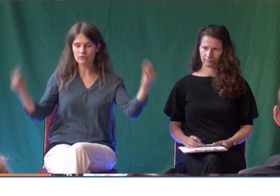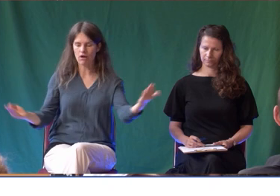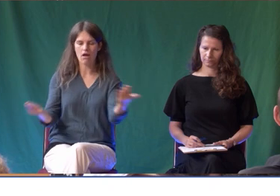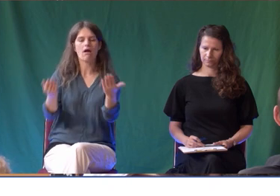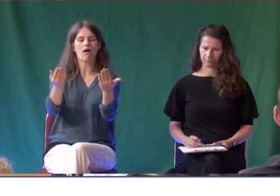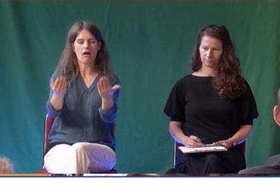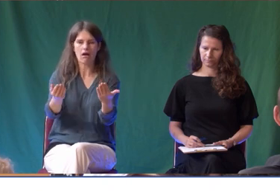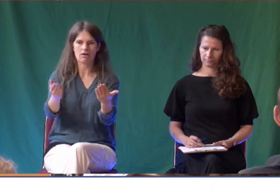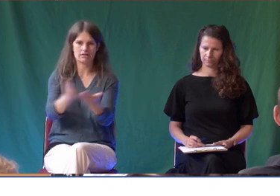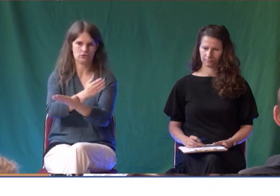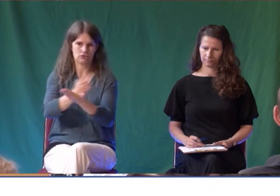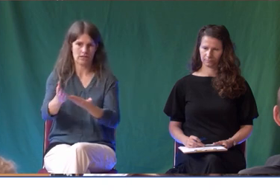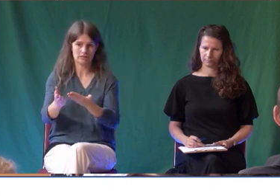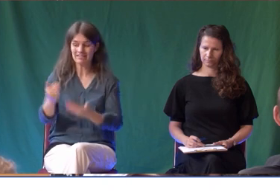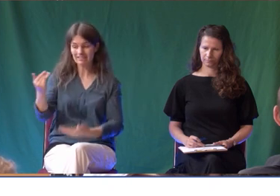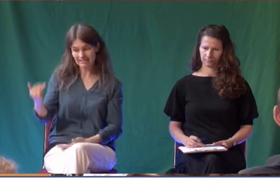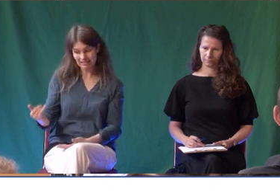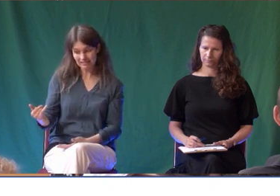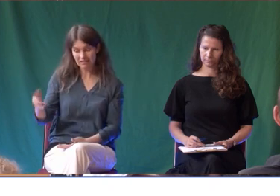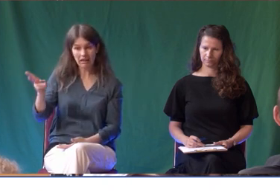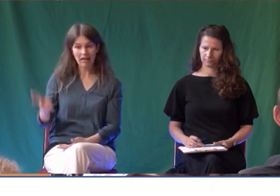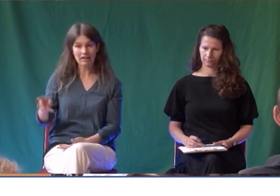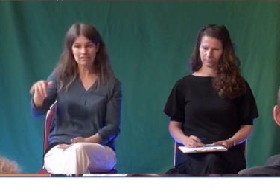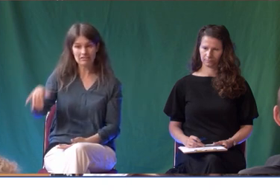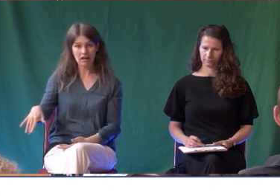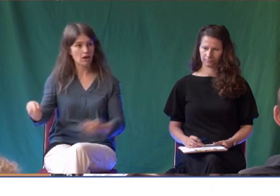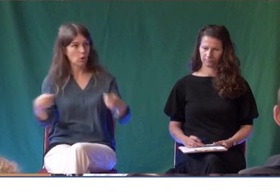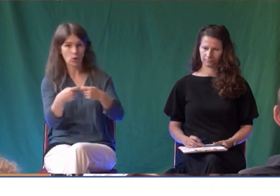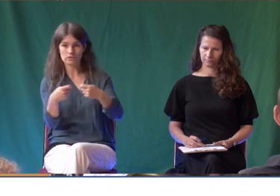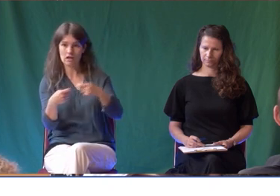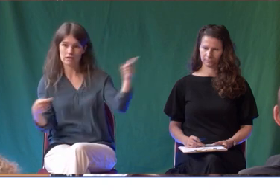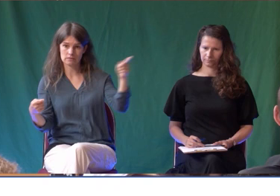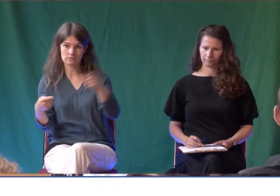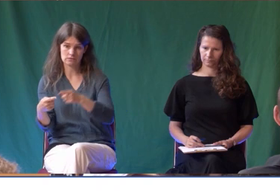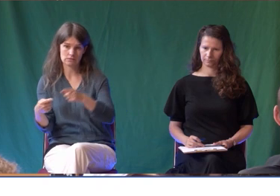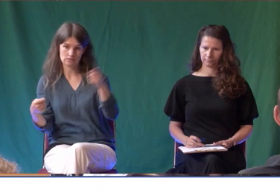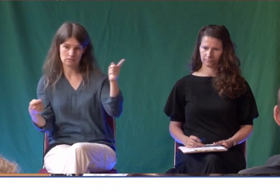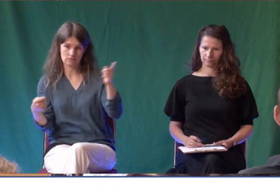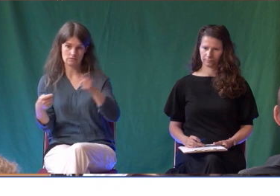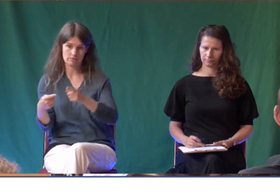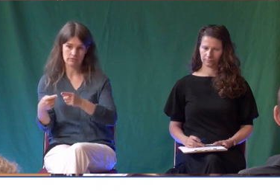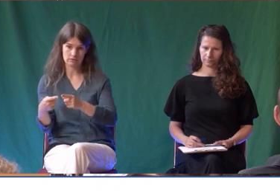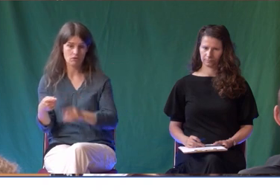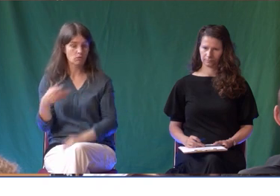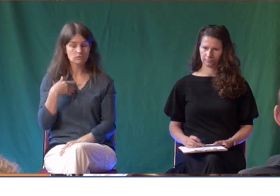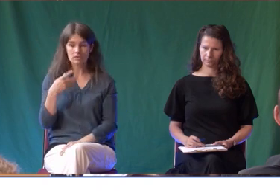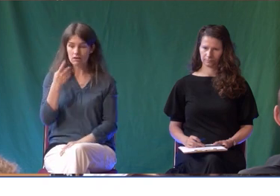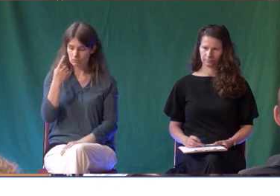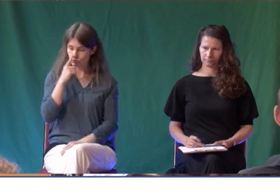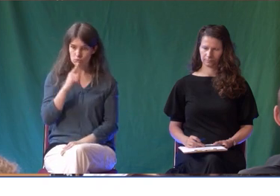das Kind hat ein Recht auf Kontakt mit den Eltern und Unterstützung brauchen alle